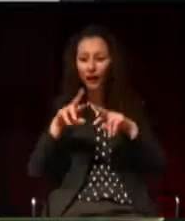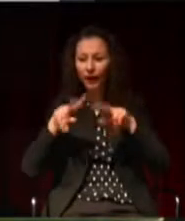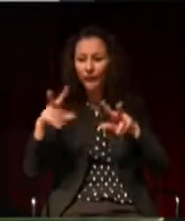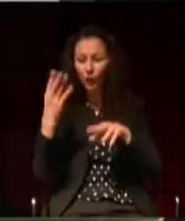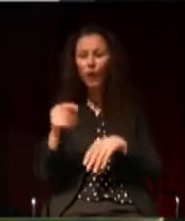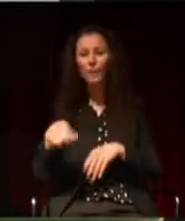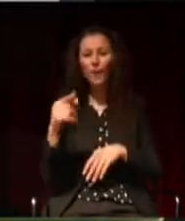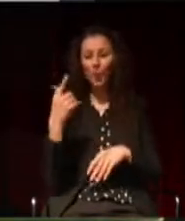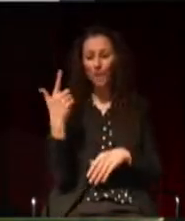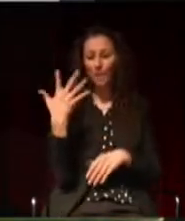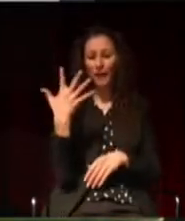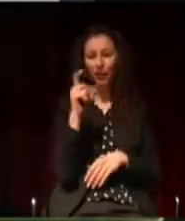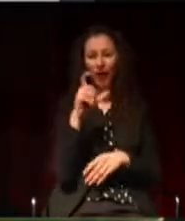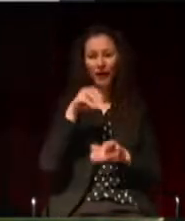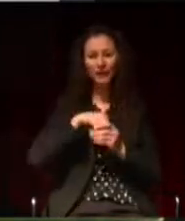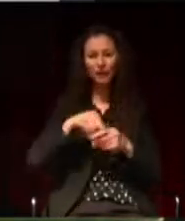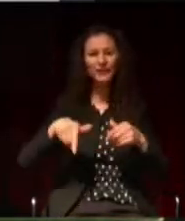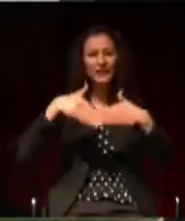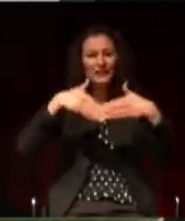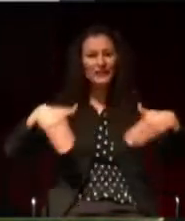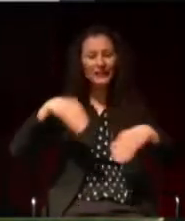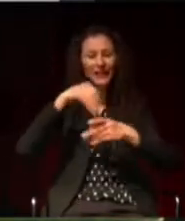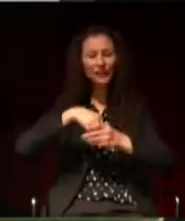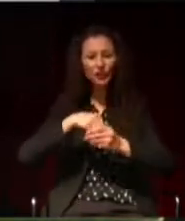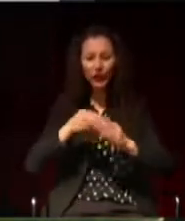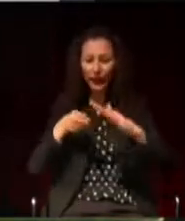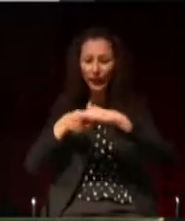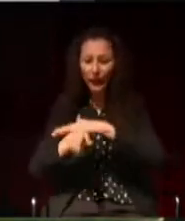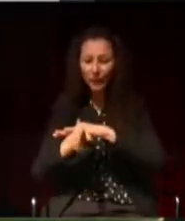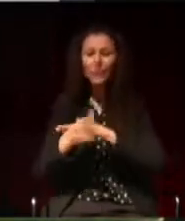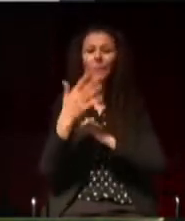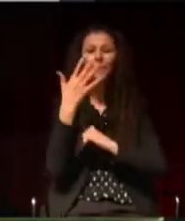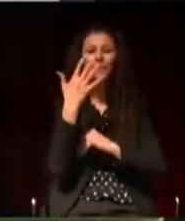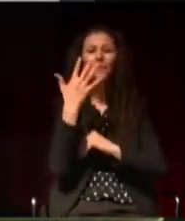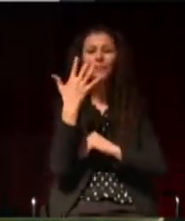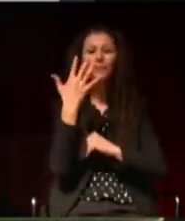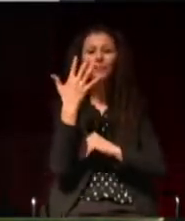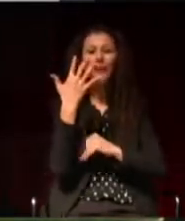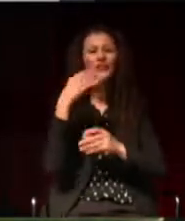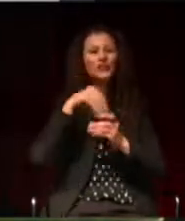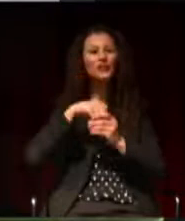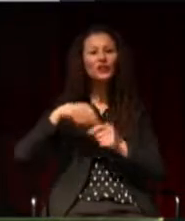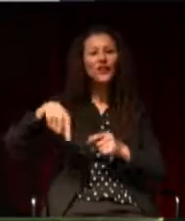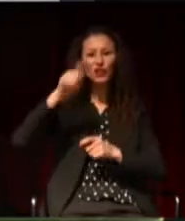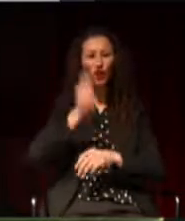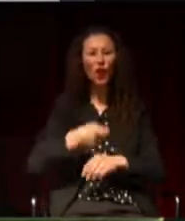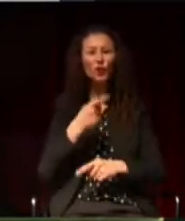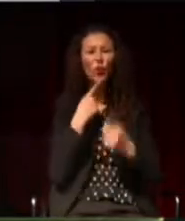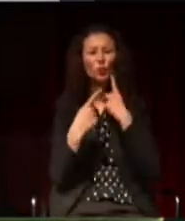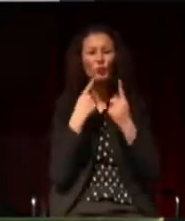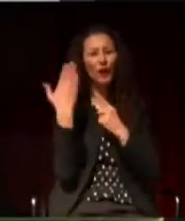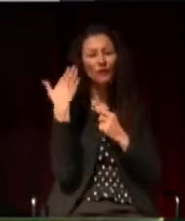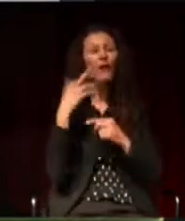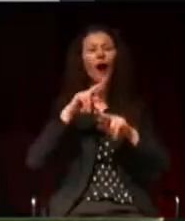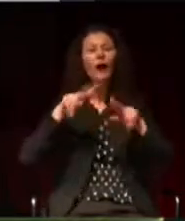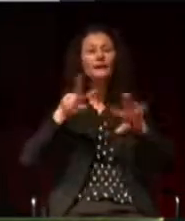öncelikle bu 5 ay içerisinde sınır içerisine girip 5 yıl içerisinde yapılmasını şart koştuğumuz için, hasarsız kısmın buna